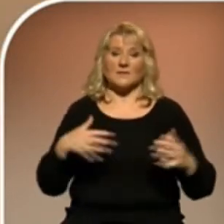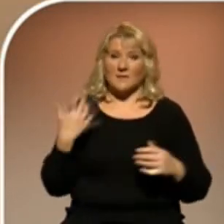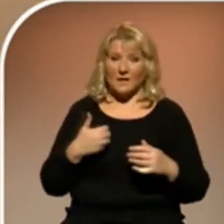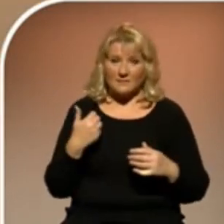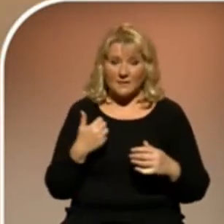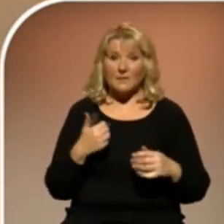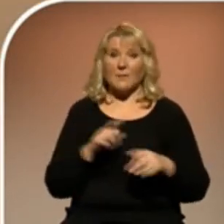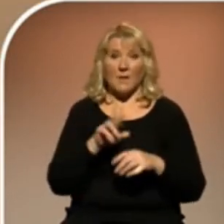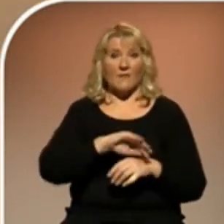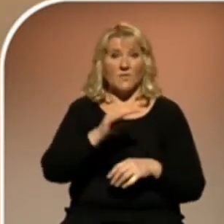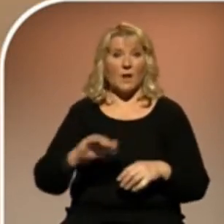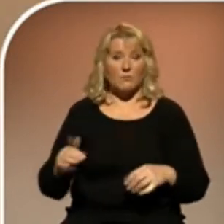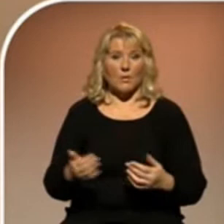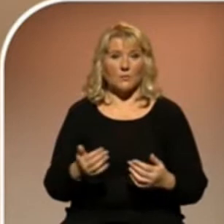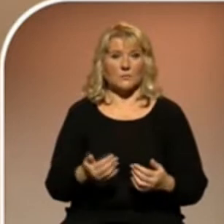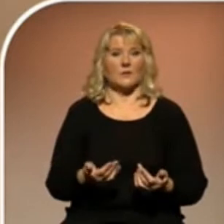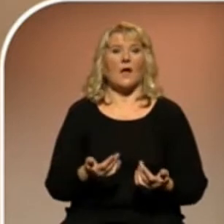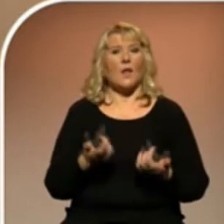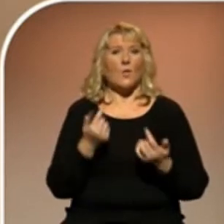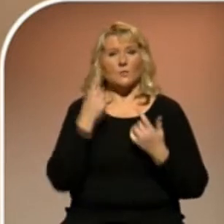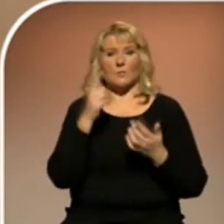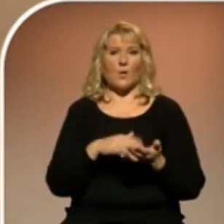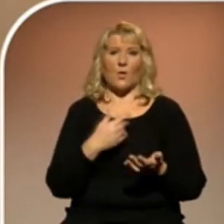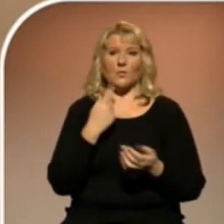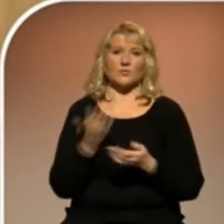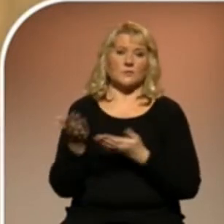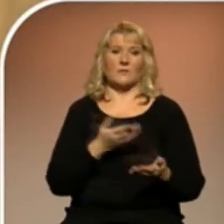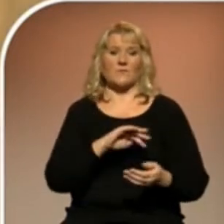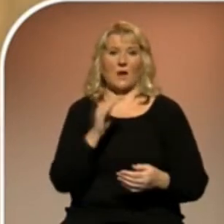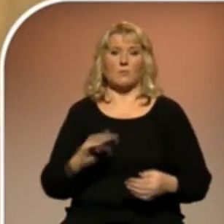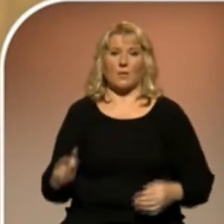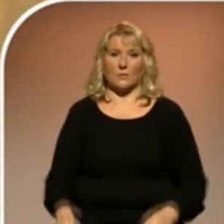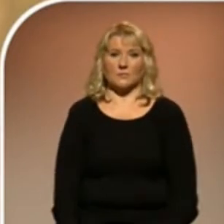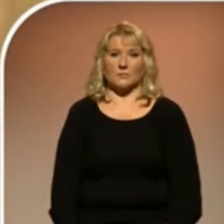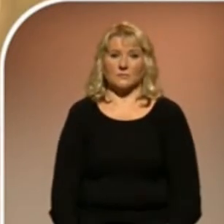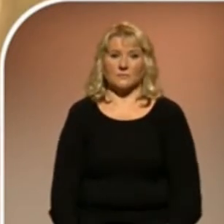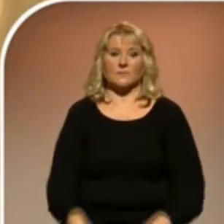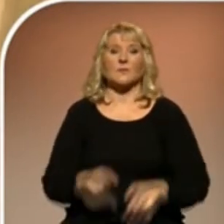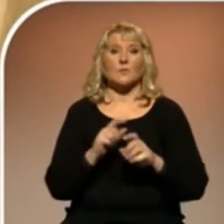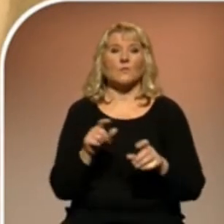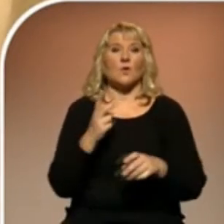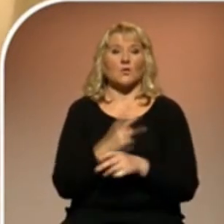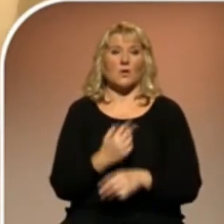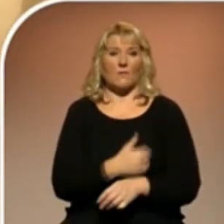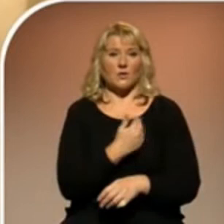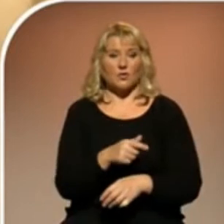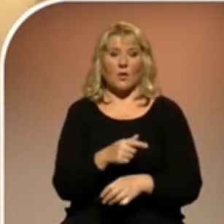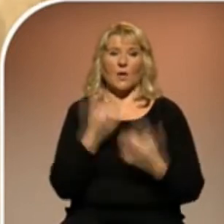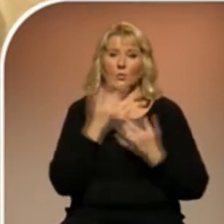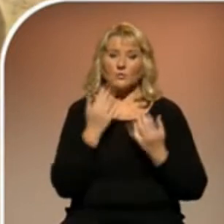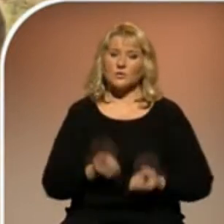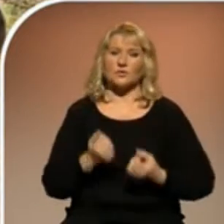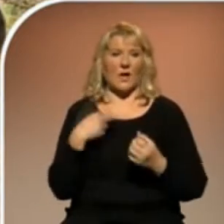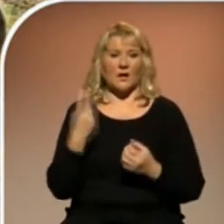ale jak takhle člověka napadne, já si prostě pořídím velbloudy? Mně strašně nešla na škole na té hotelovce angličtina.